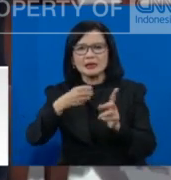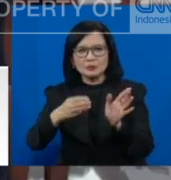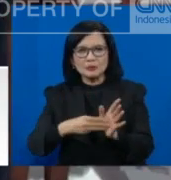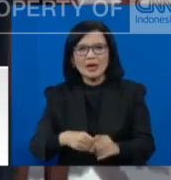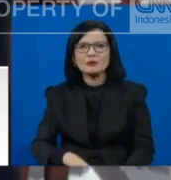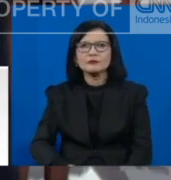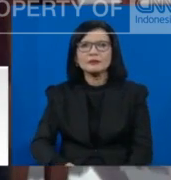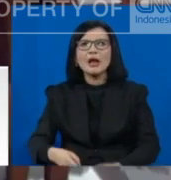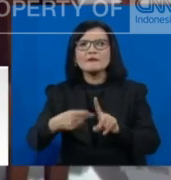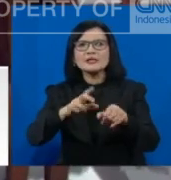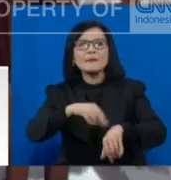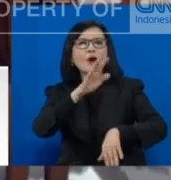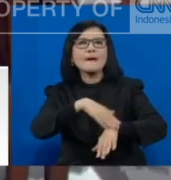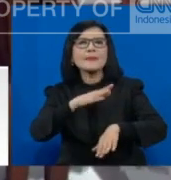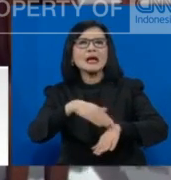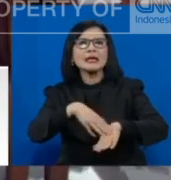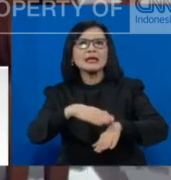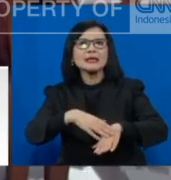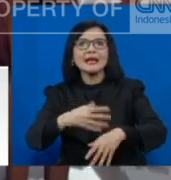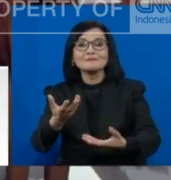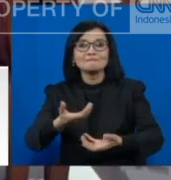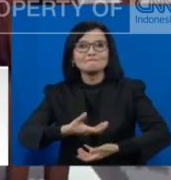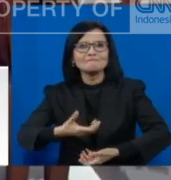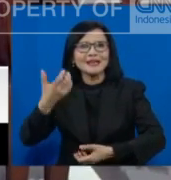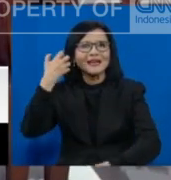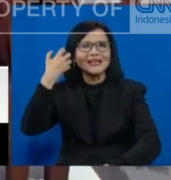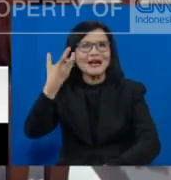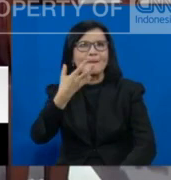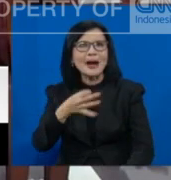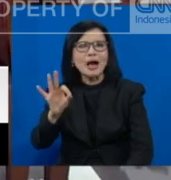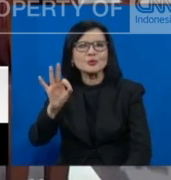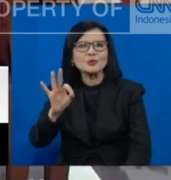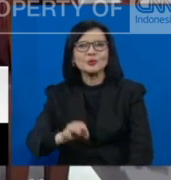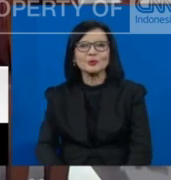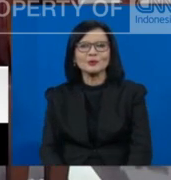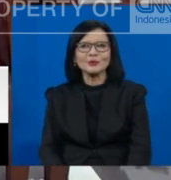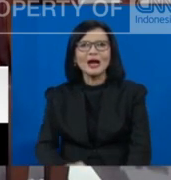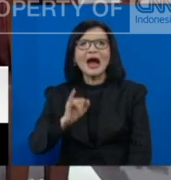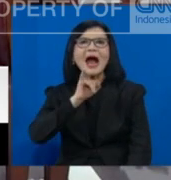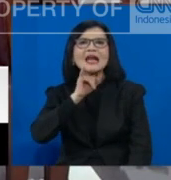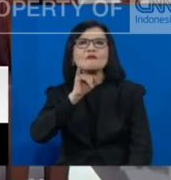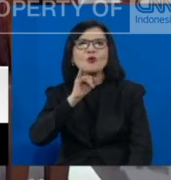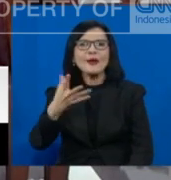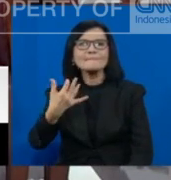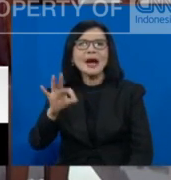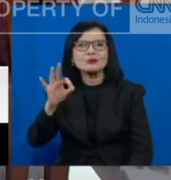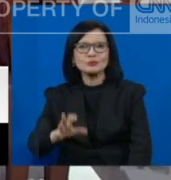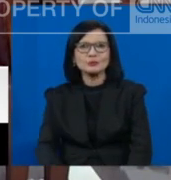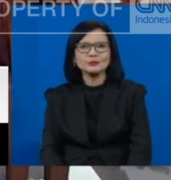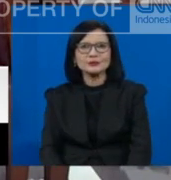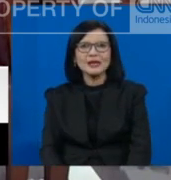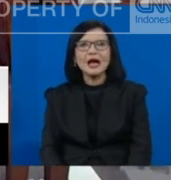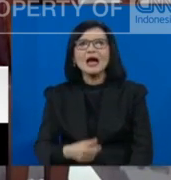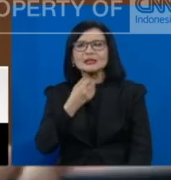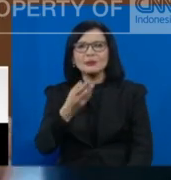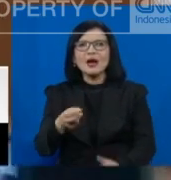dipanggil Ferdi sambo dan mendapat telepon seluler merk iPhone 13 Pro Max baru sebelumnya versi shampo menanyakan